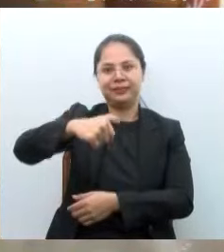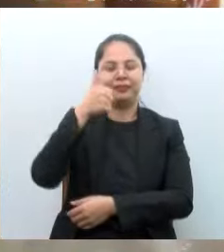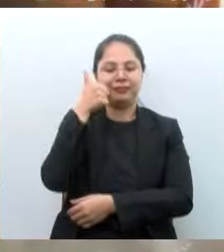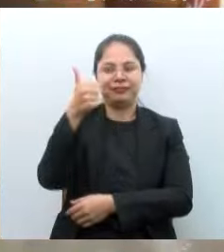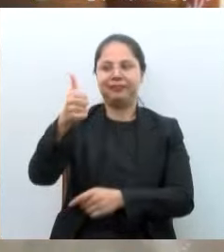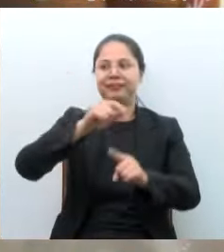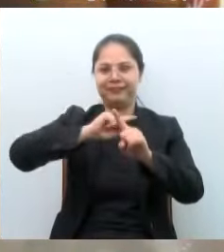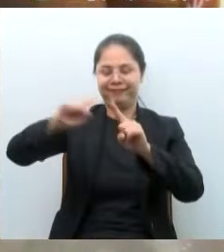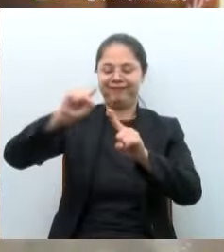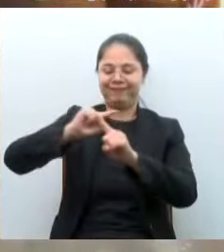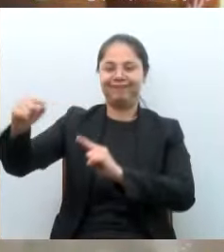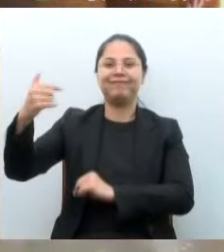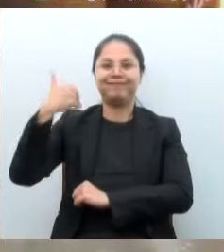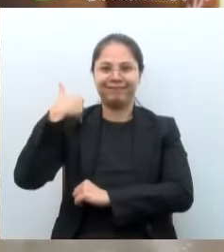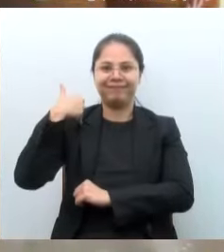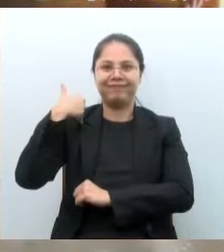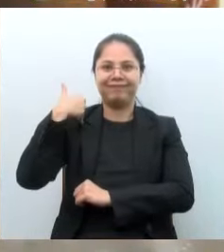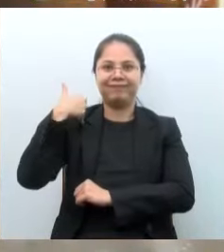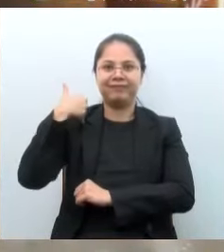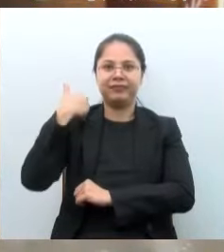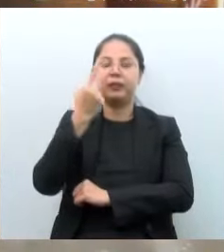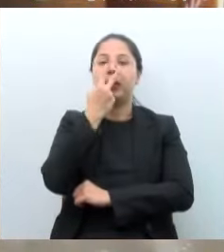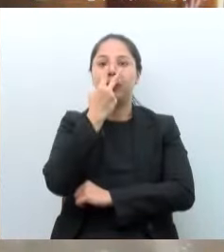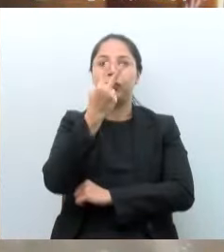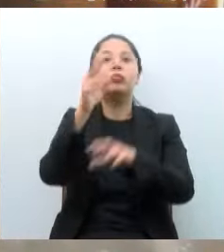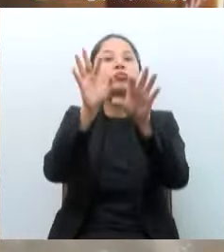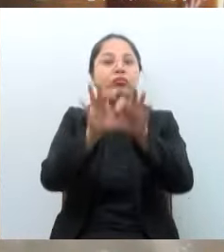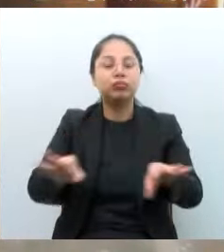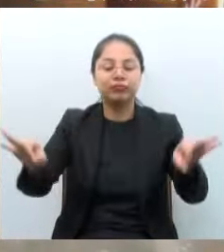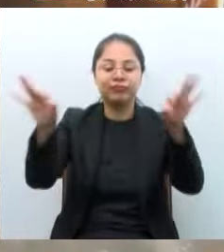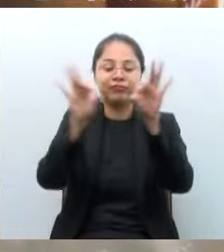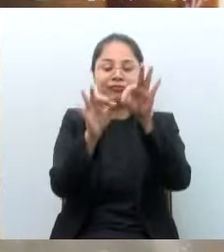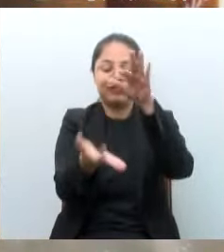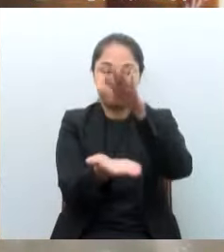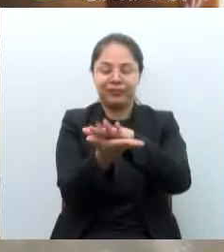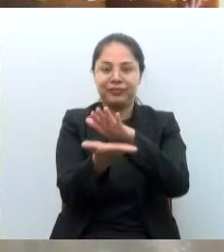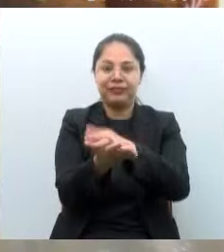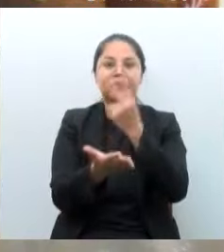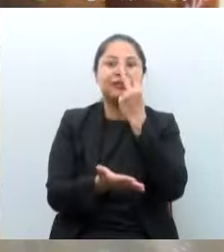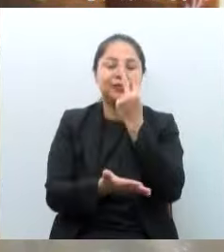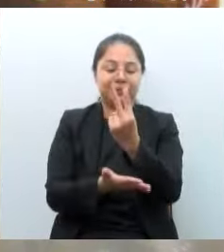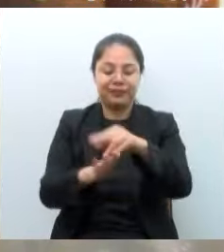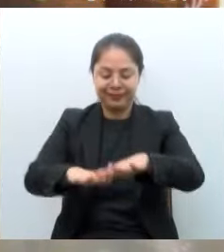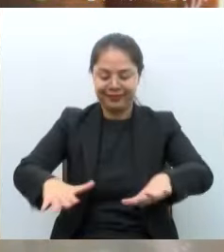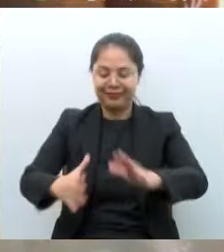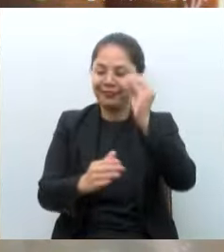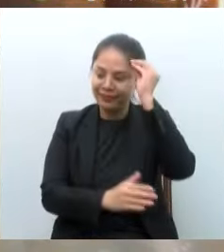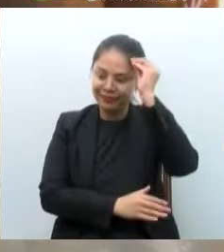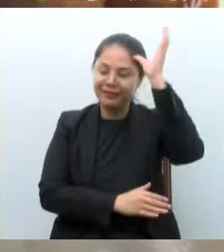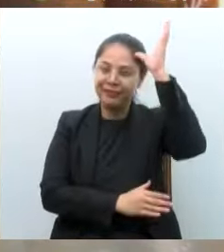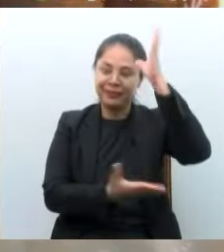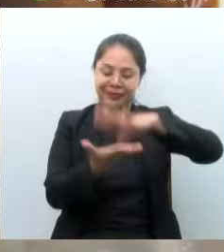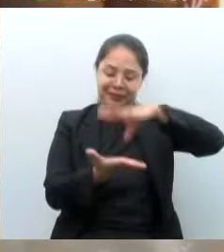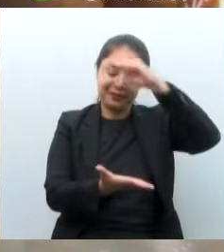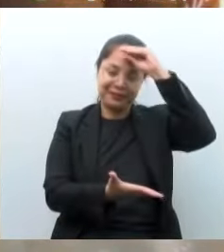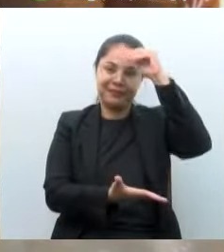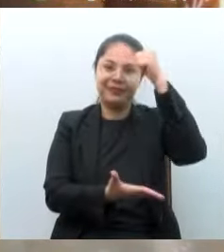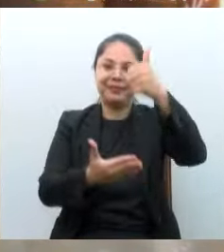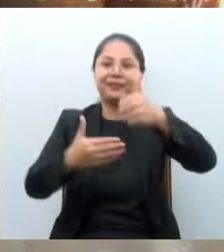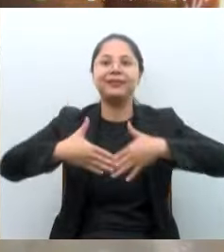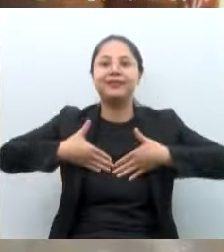กต่างกันไปนะคะและที่สำคัญเด็กยังมีความรู้แล้วก็เรียนดีมีความ